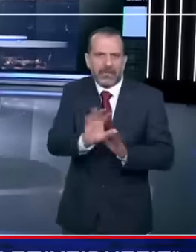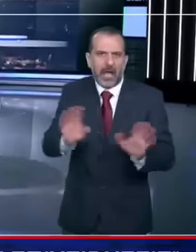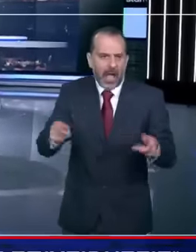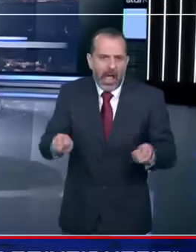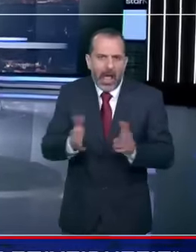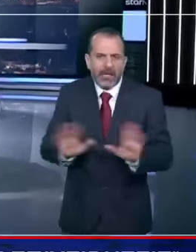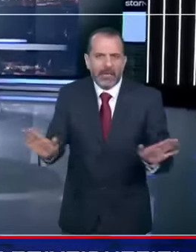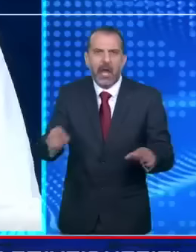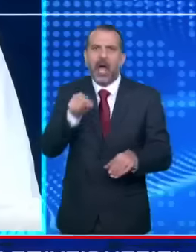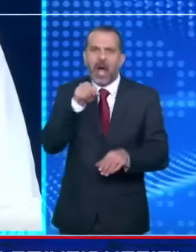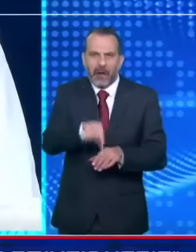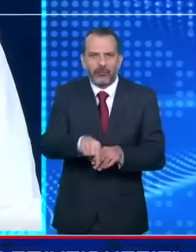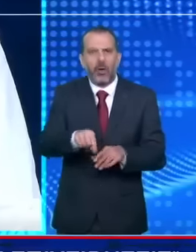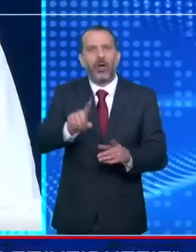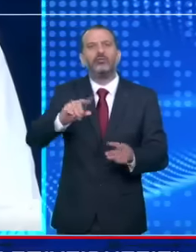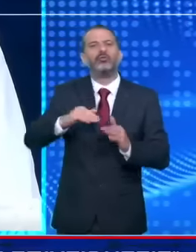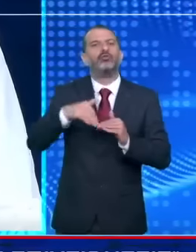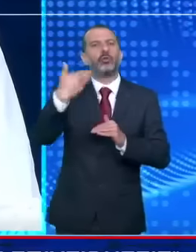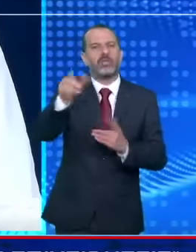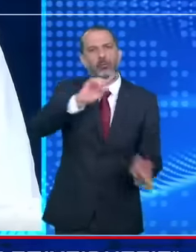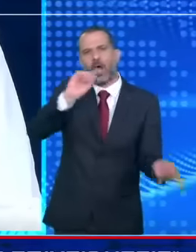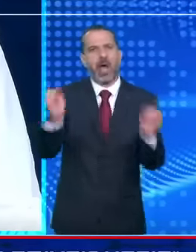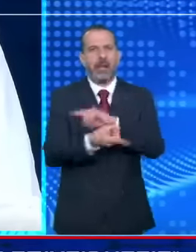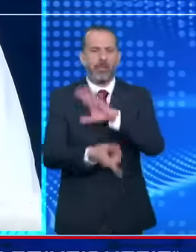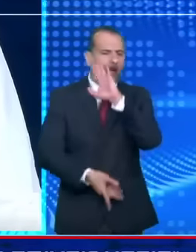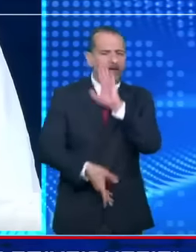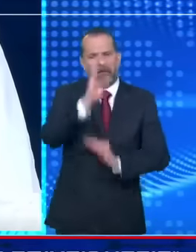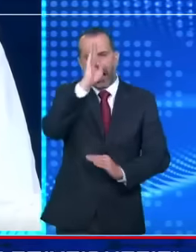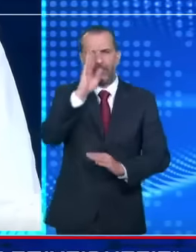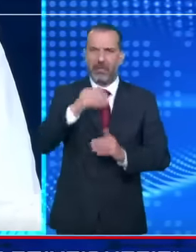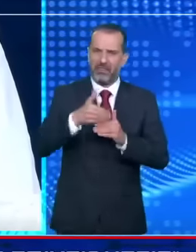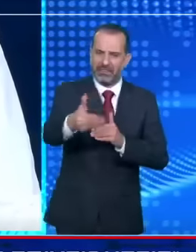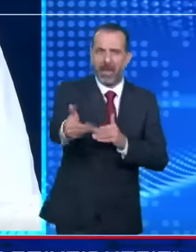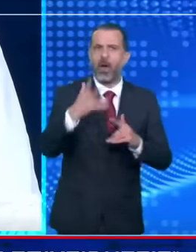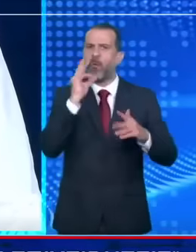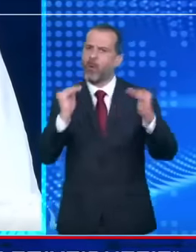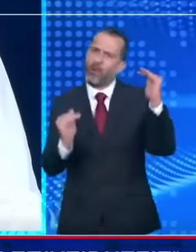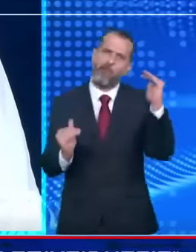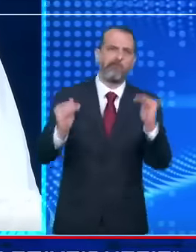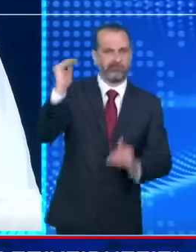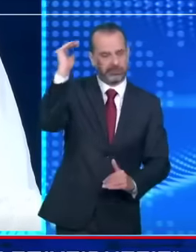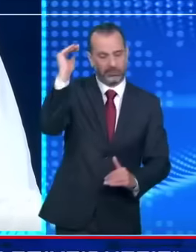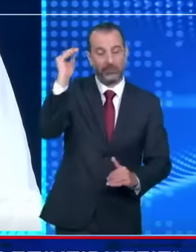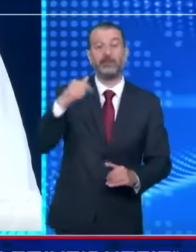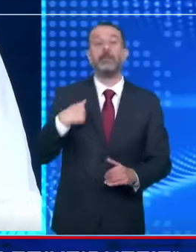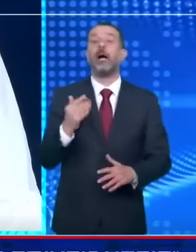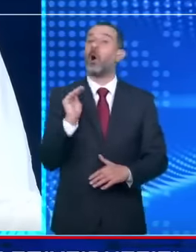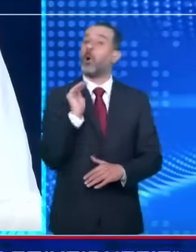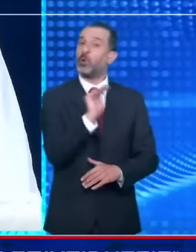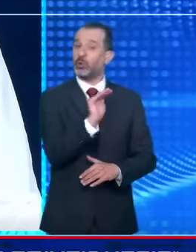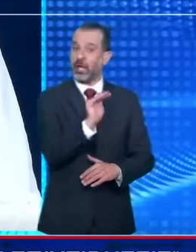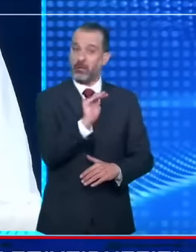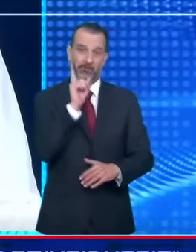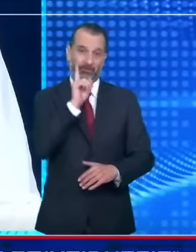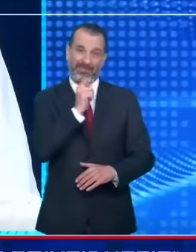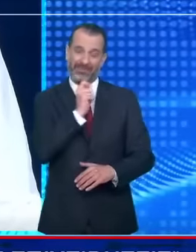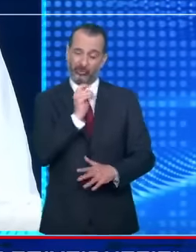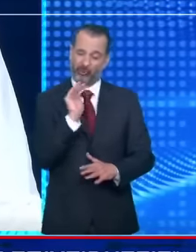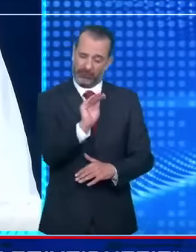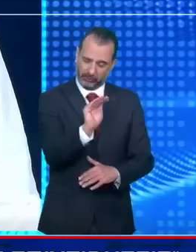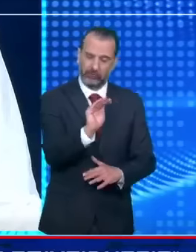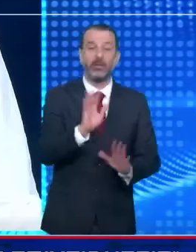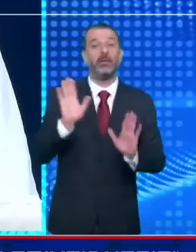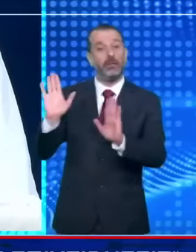οποία θα έρθει μπούμεραν σε όλη την κοινωνία. Δημιουργεί τεράστιες ανισότητες. Αυτό που λέτε με φέρνει στο πρόγραμμά σας. Και αντί να φέρει η